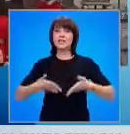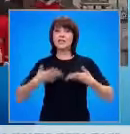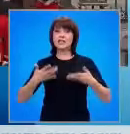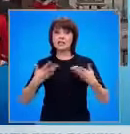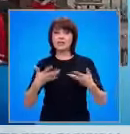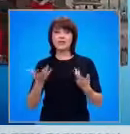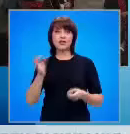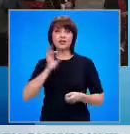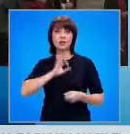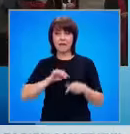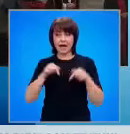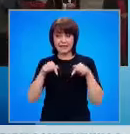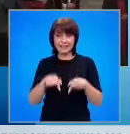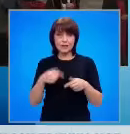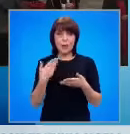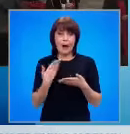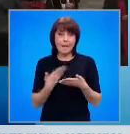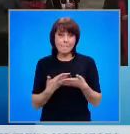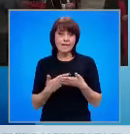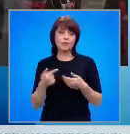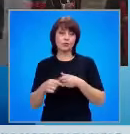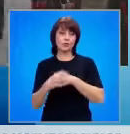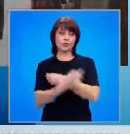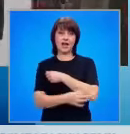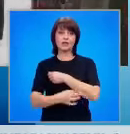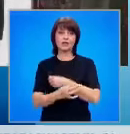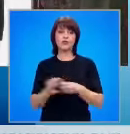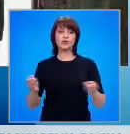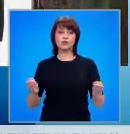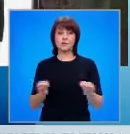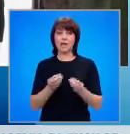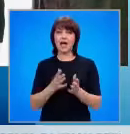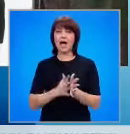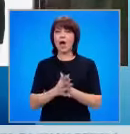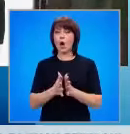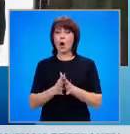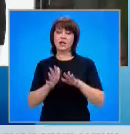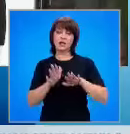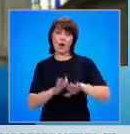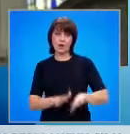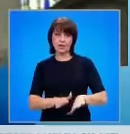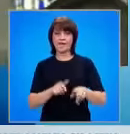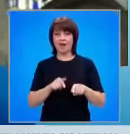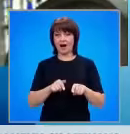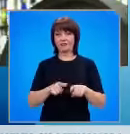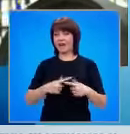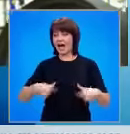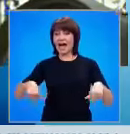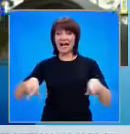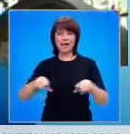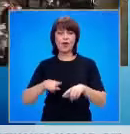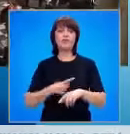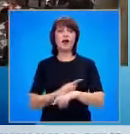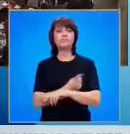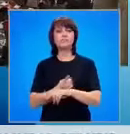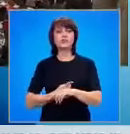да бъдат тук, толкова близо до това историческо събитие. Хората останаха в района на Уестминстърското абатство часове след като кортежа